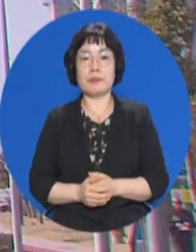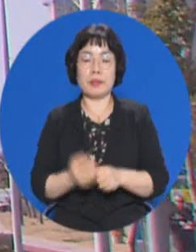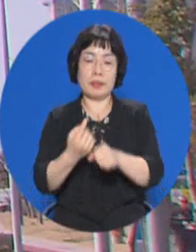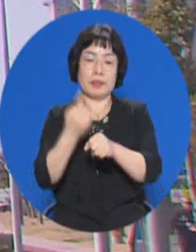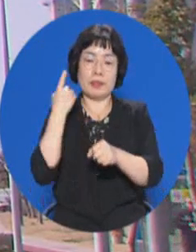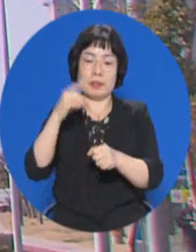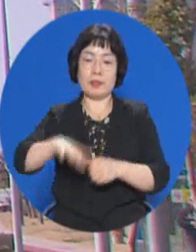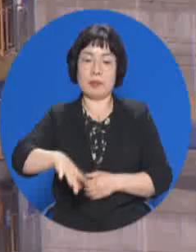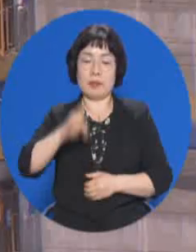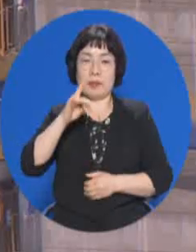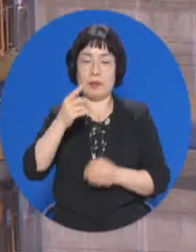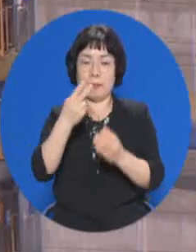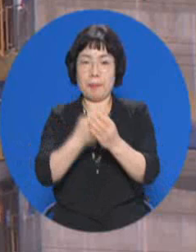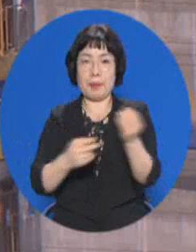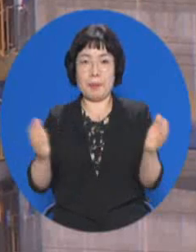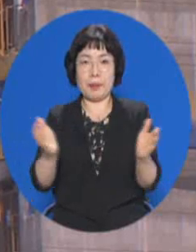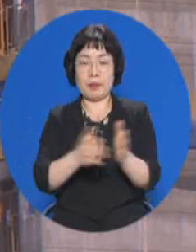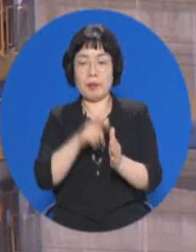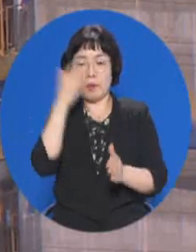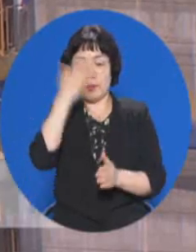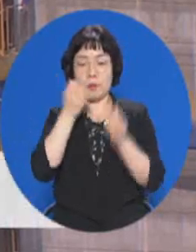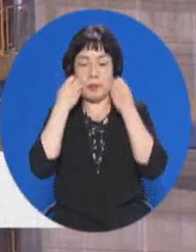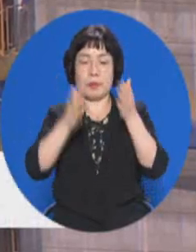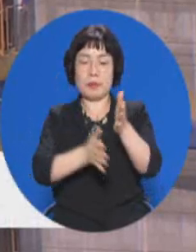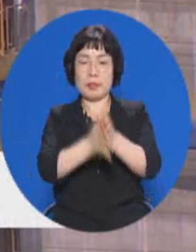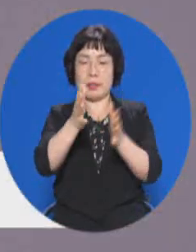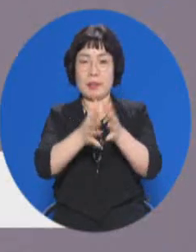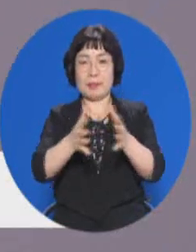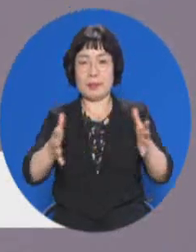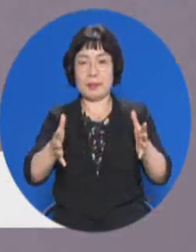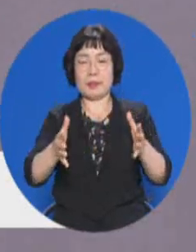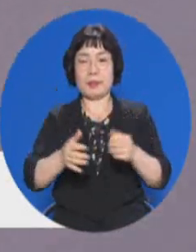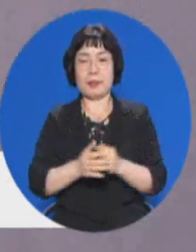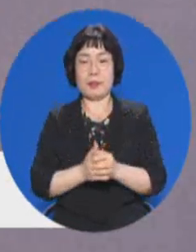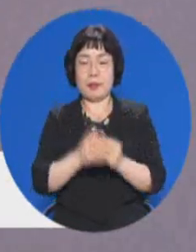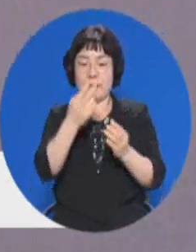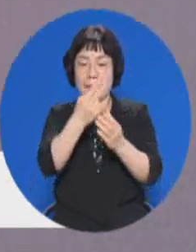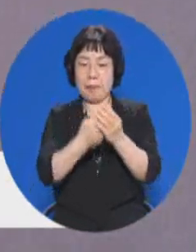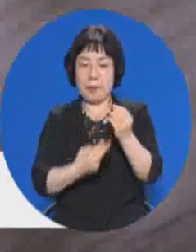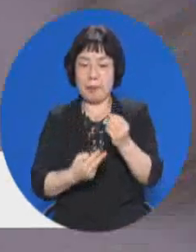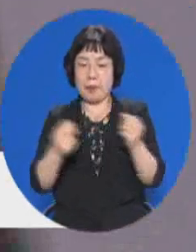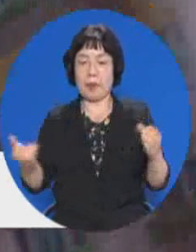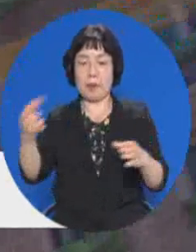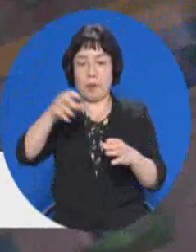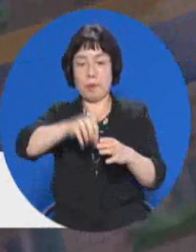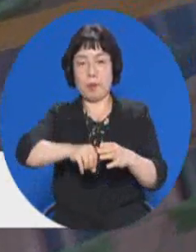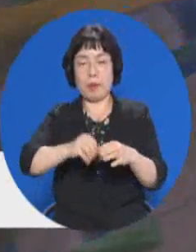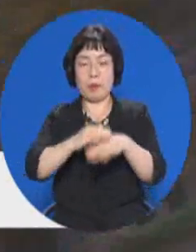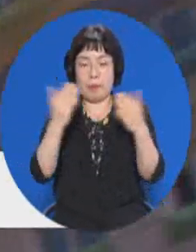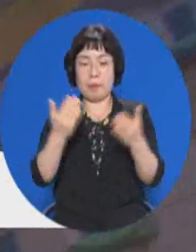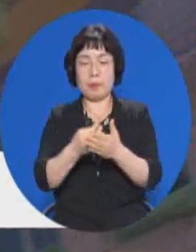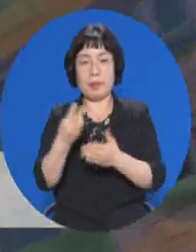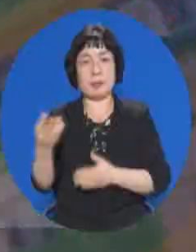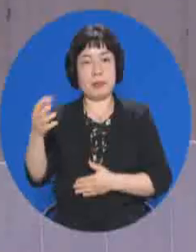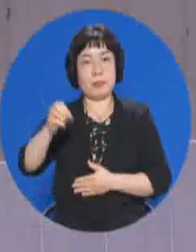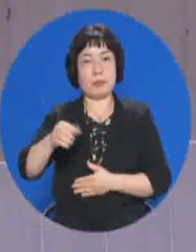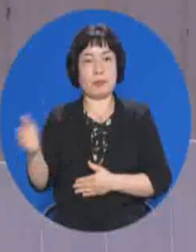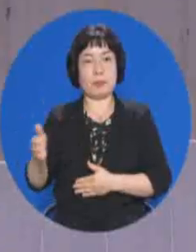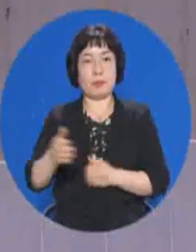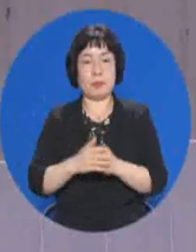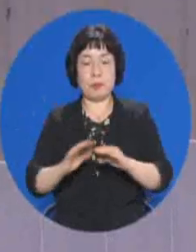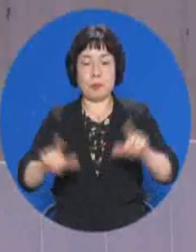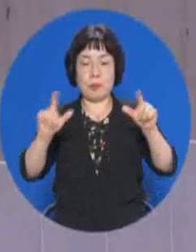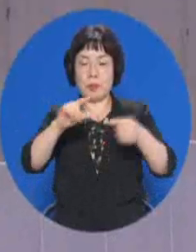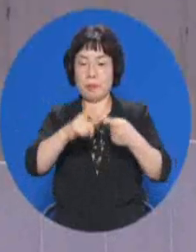지난해 초 분양을 마친 여수 신도심의 아파트 단지입니다. 분양 가격은 확장비를 포함해 3억 원가량이었지만 올해